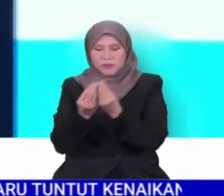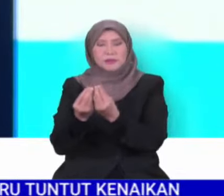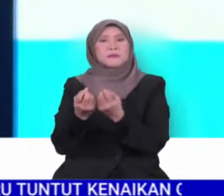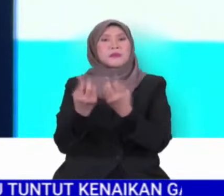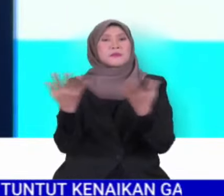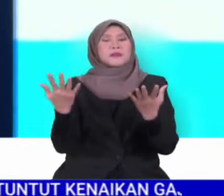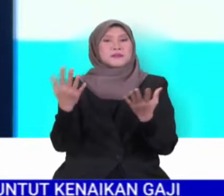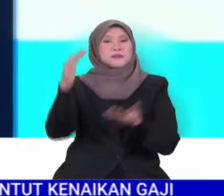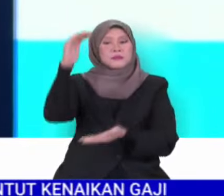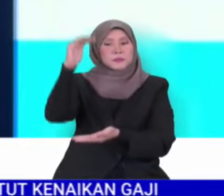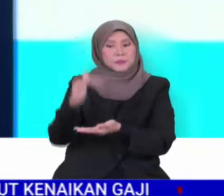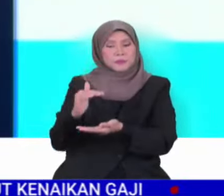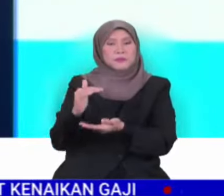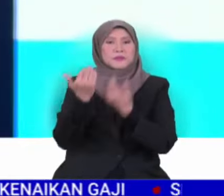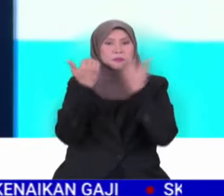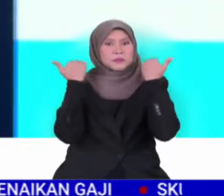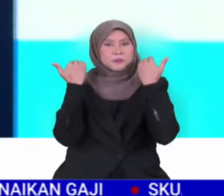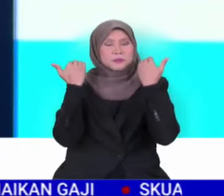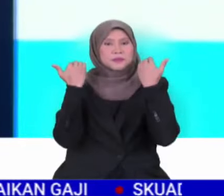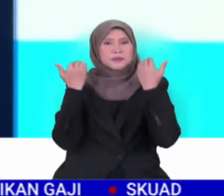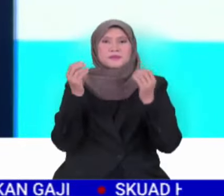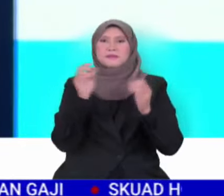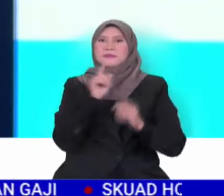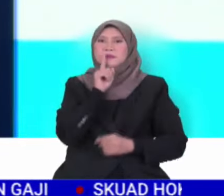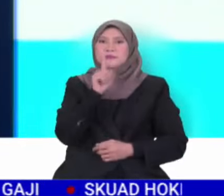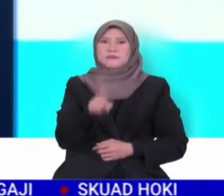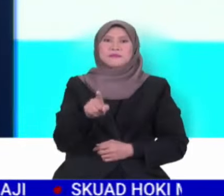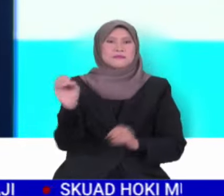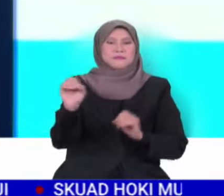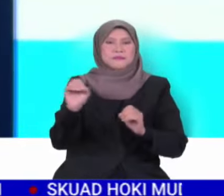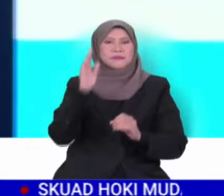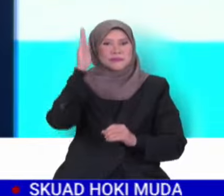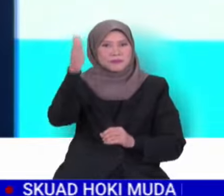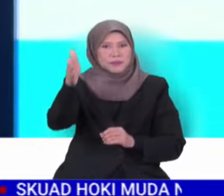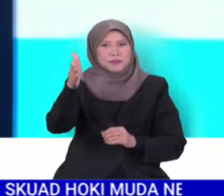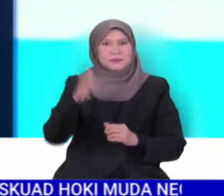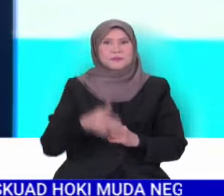kadar pengangguran menurun kerana tidak ada jaminan masa depan saudara.